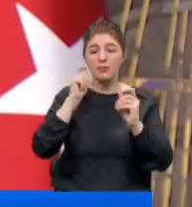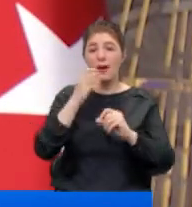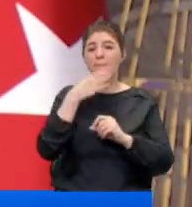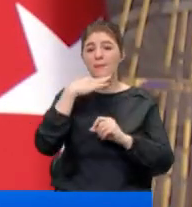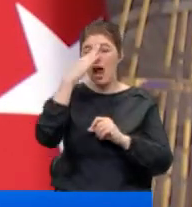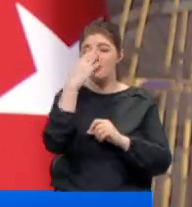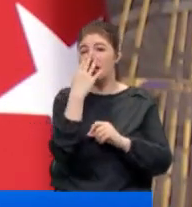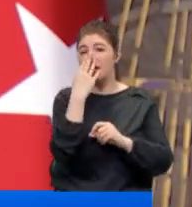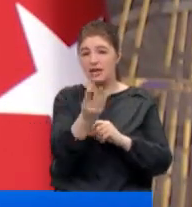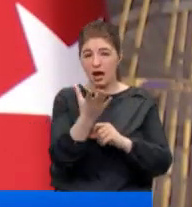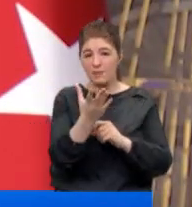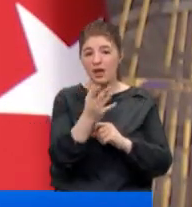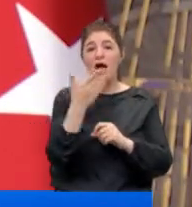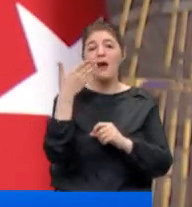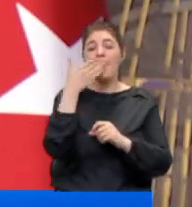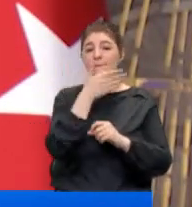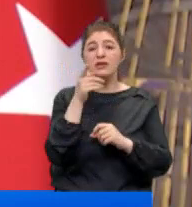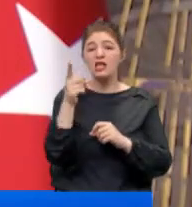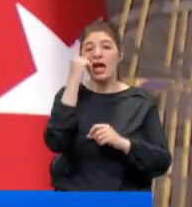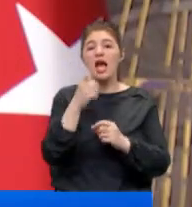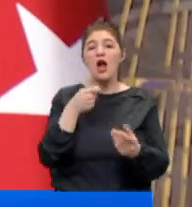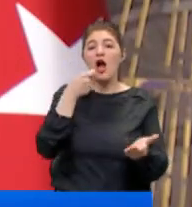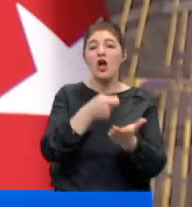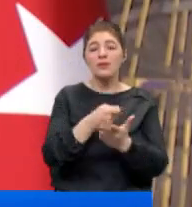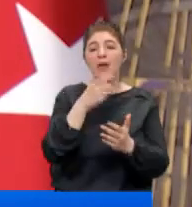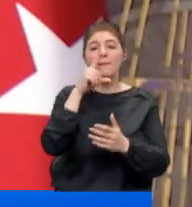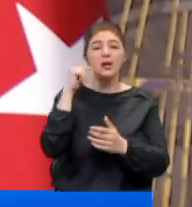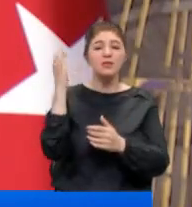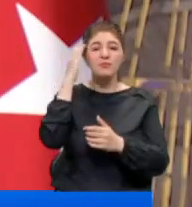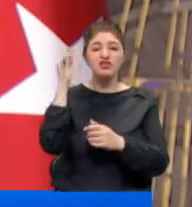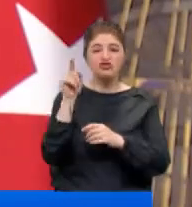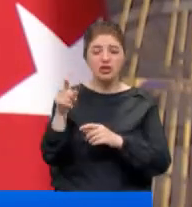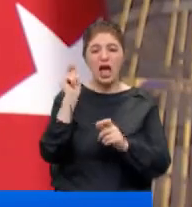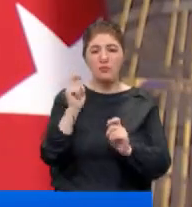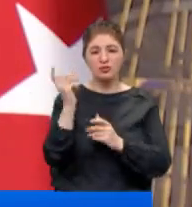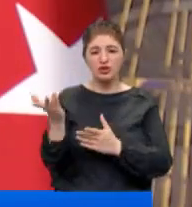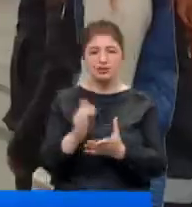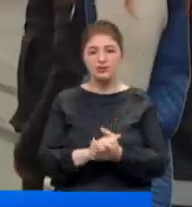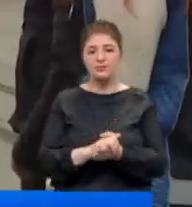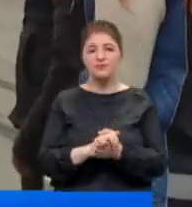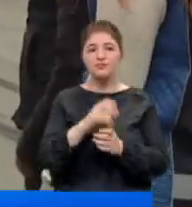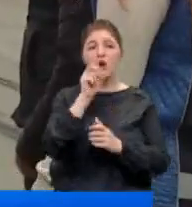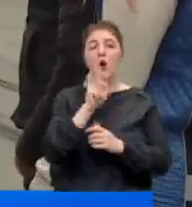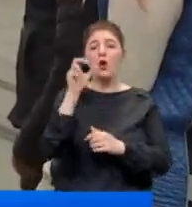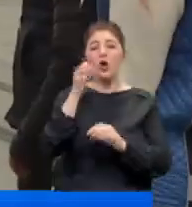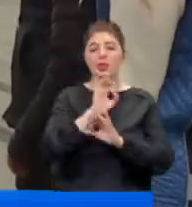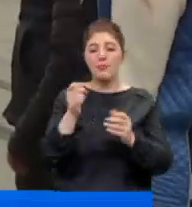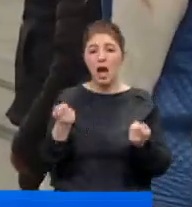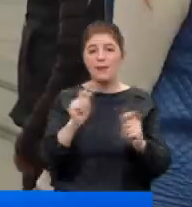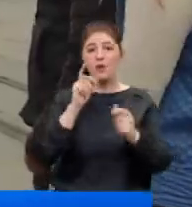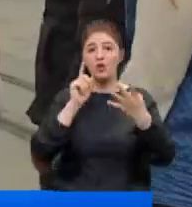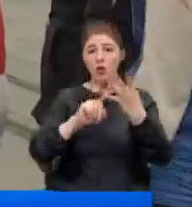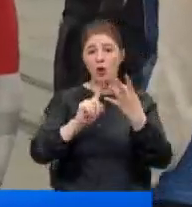bayram ikramiyelerinin Ramazan'daki ilk ödemesini Mayıs başında gerçekleştireceğiz 17 günlük tam